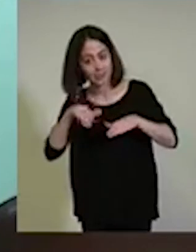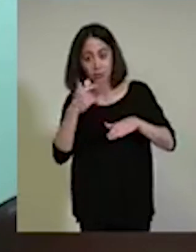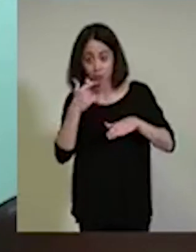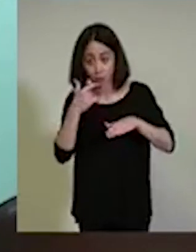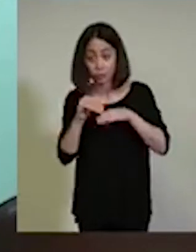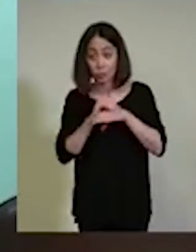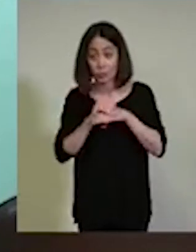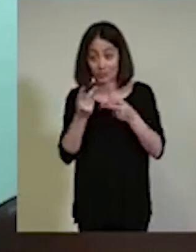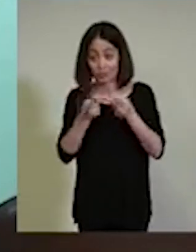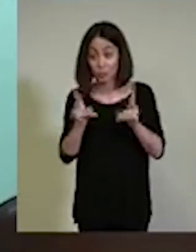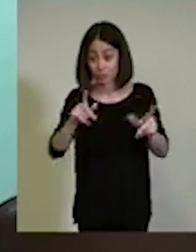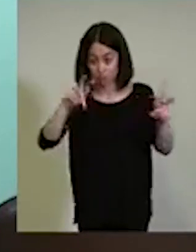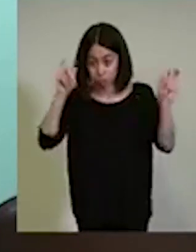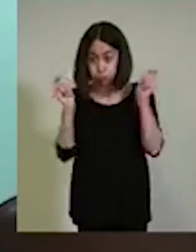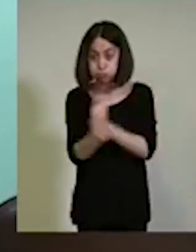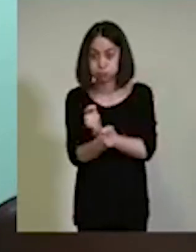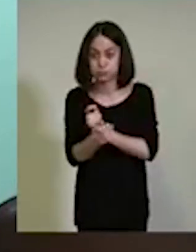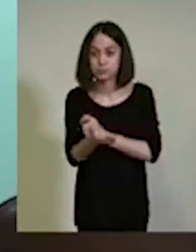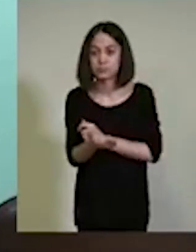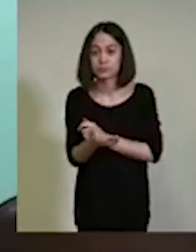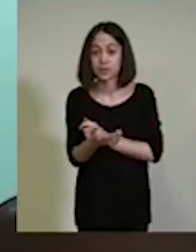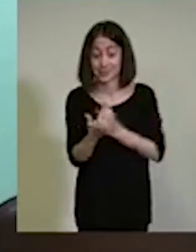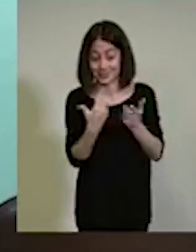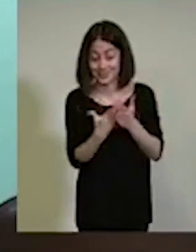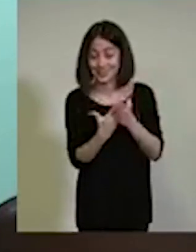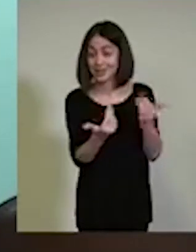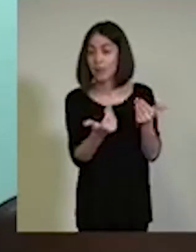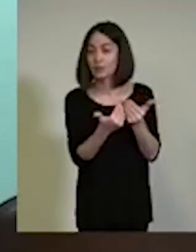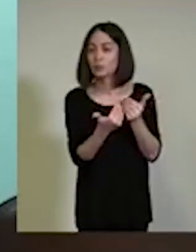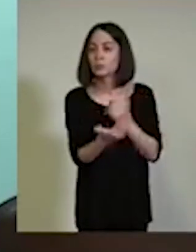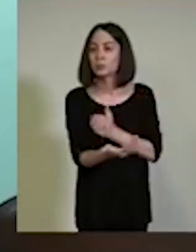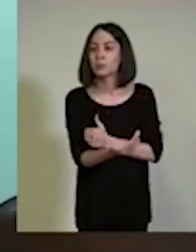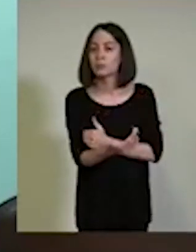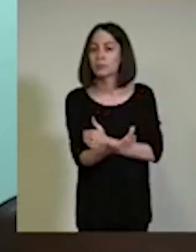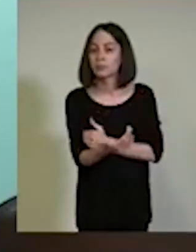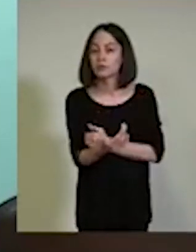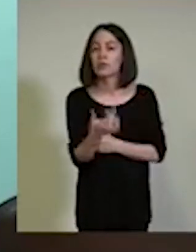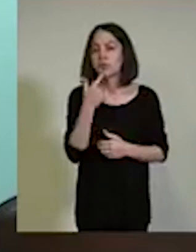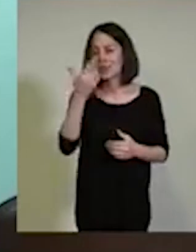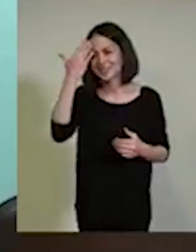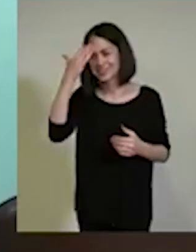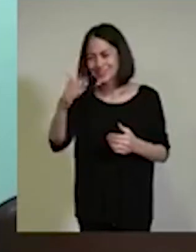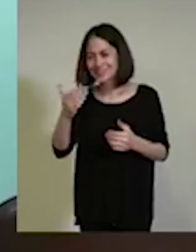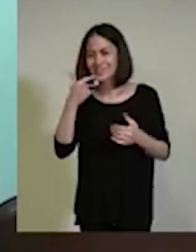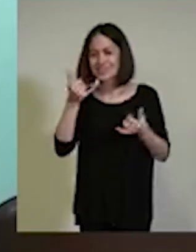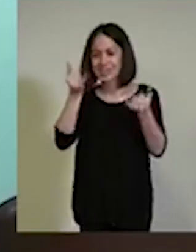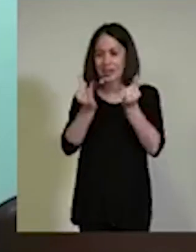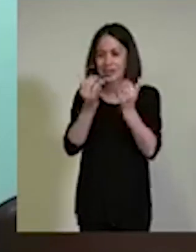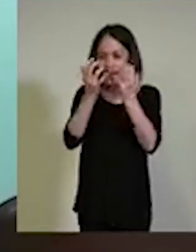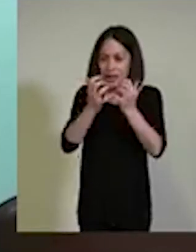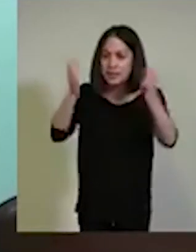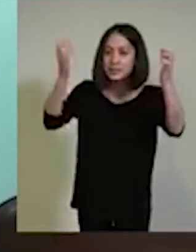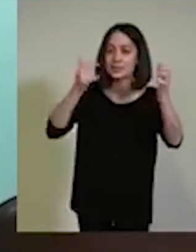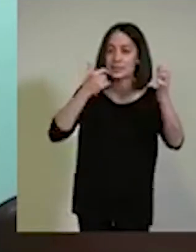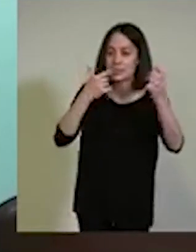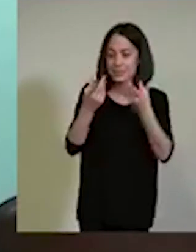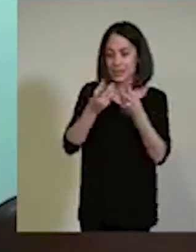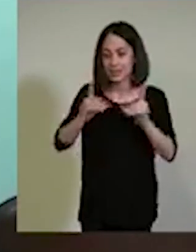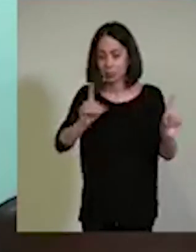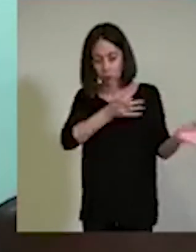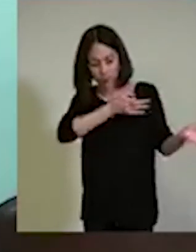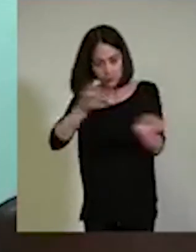politiques publiques qui nous est demandé. Pour cela, vous le savez, nous tiendrons les assises de la démocratie permanente pour inventer une